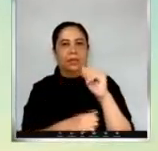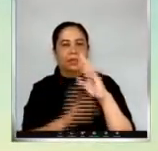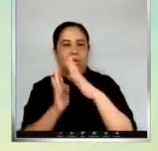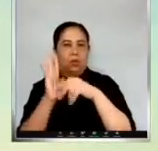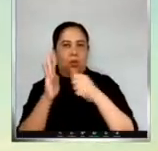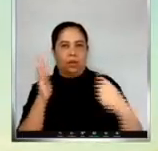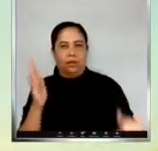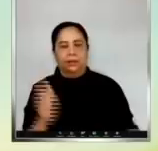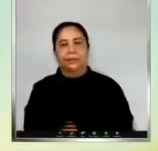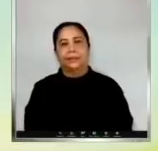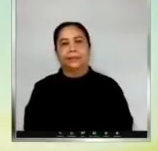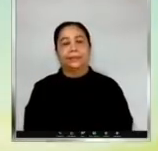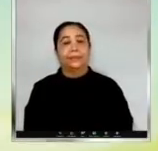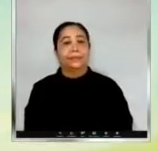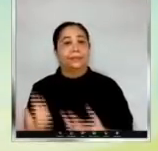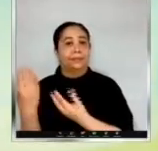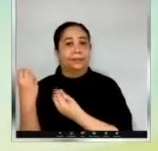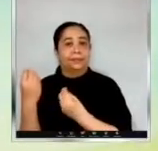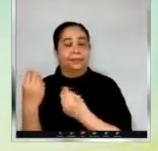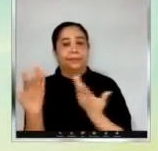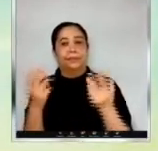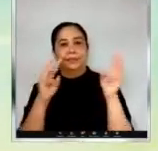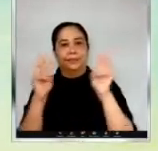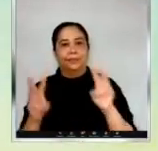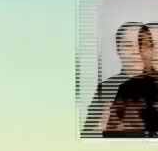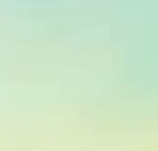latest mula sa GMA Weather. Ako po si Nathaniel Cruz.